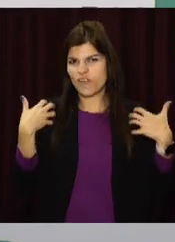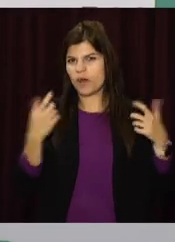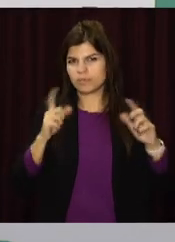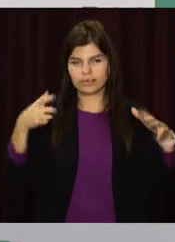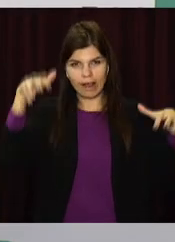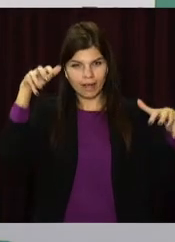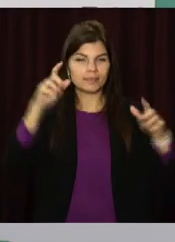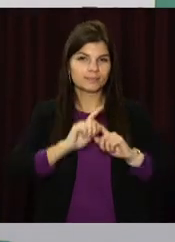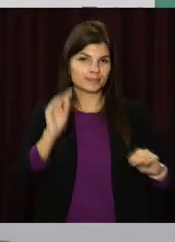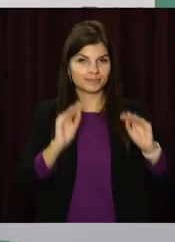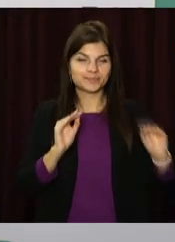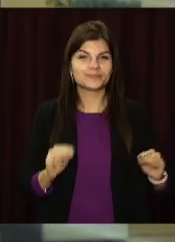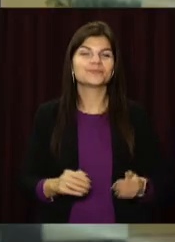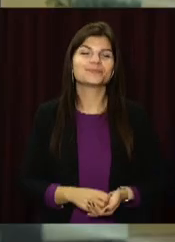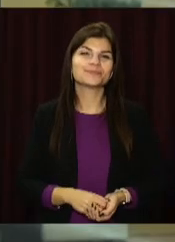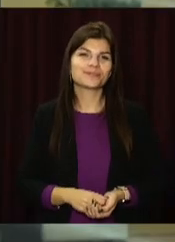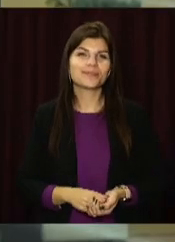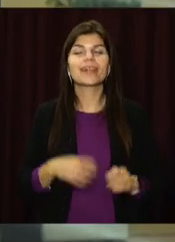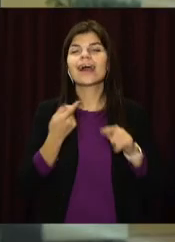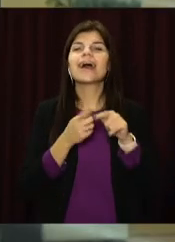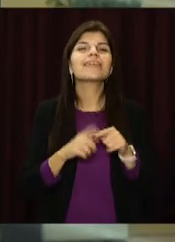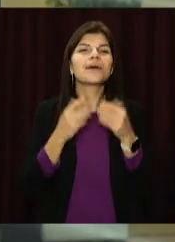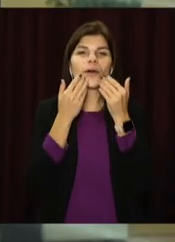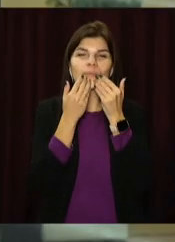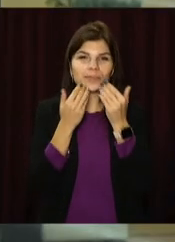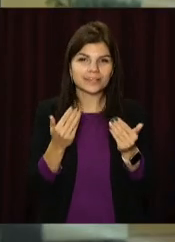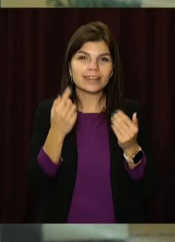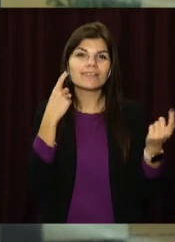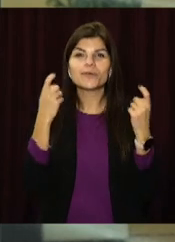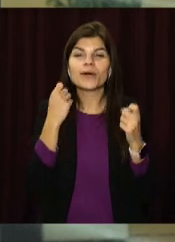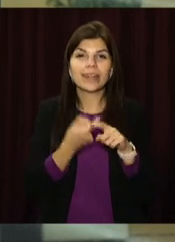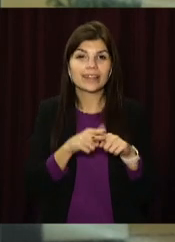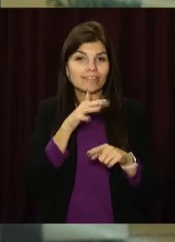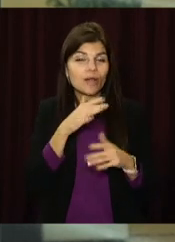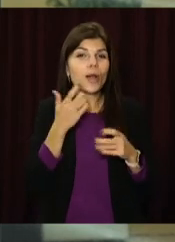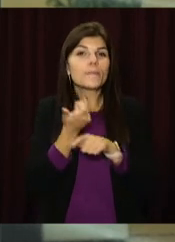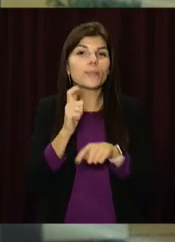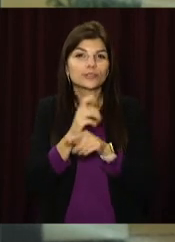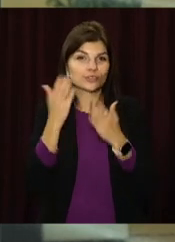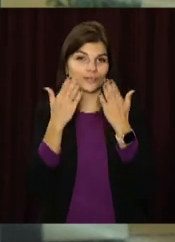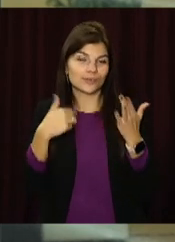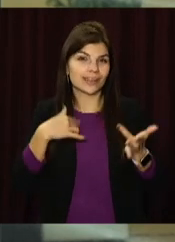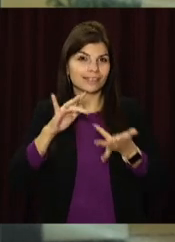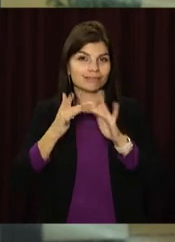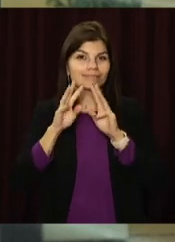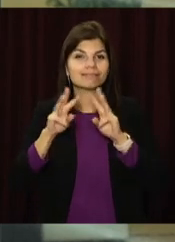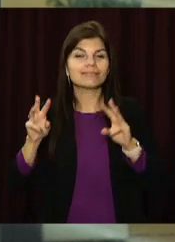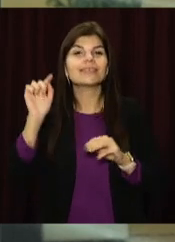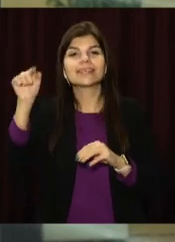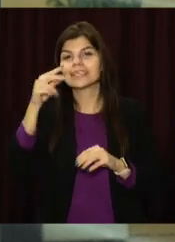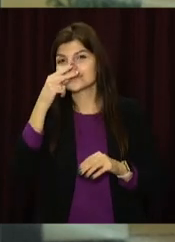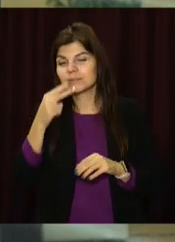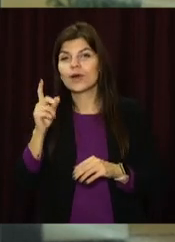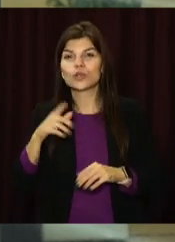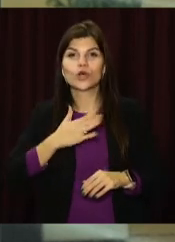таких істот, магічних істот. Це остання інформація на цю годину. Більше читайте на нашому сайті opentv.media та